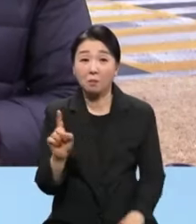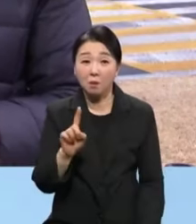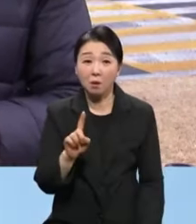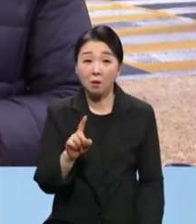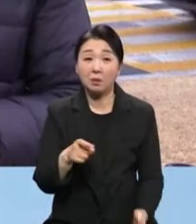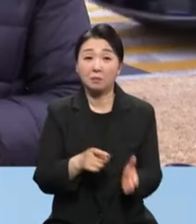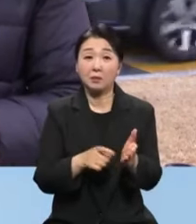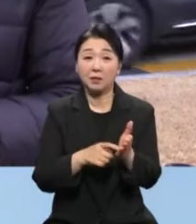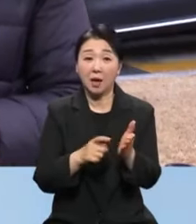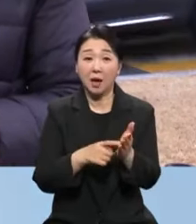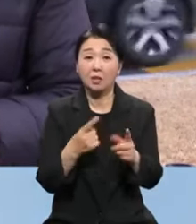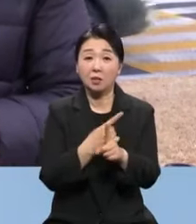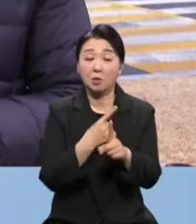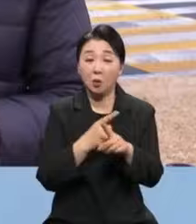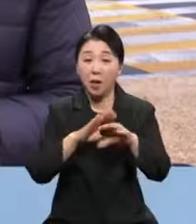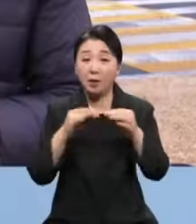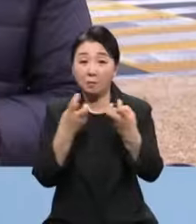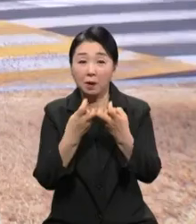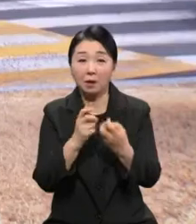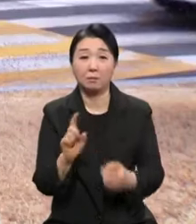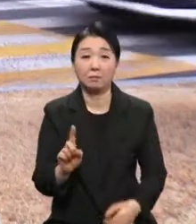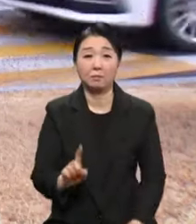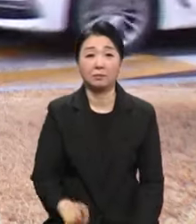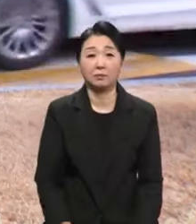비상진료 대책 어떤 것들이 있습니까?